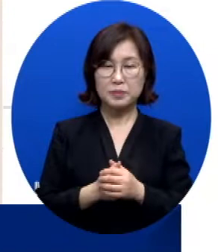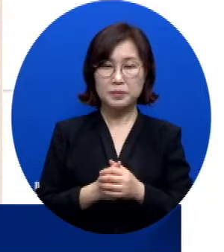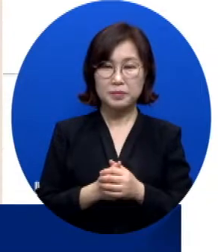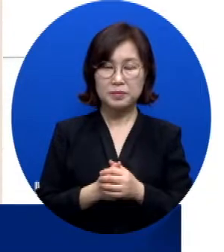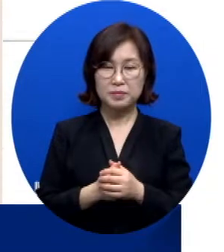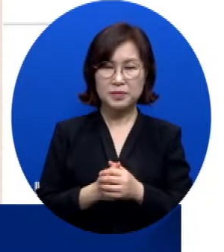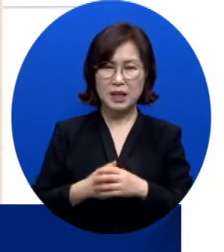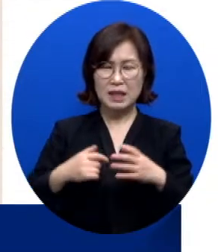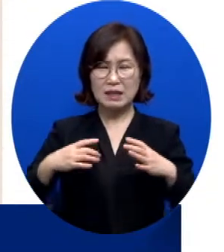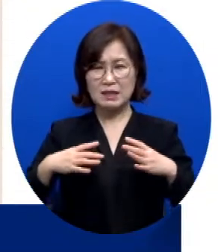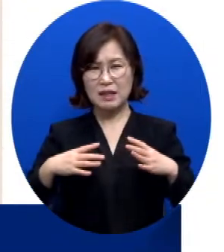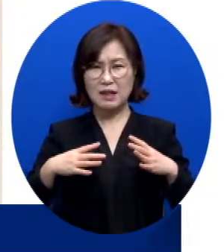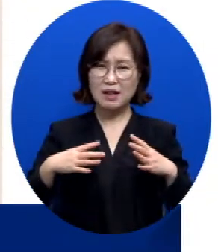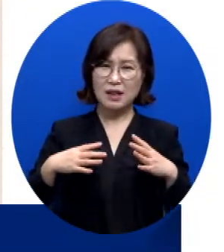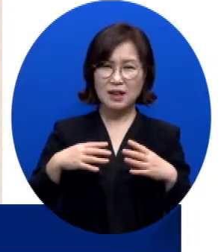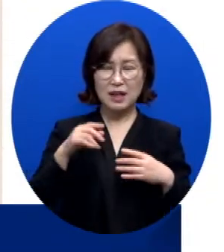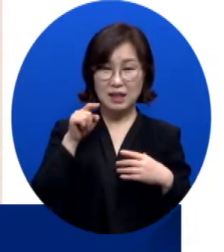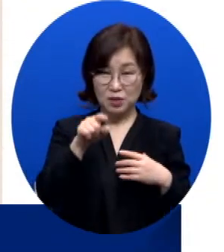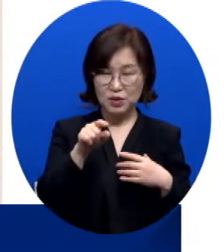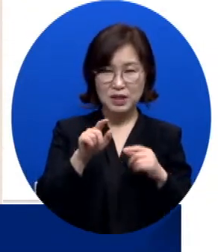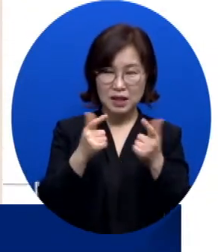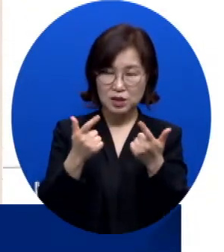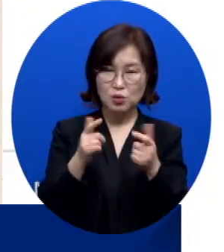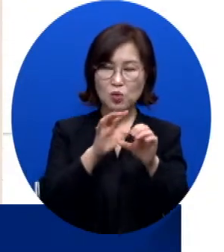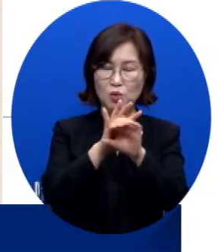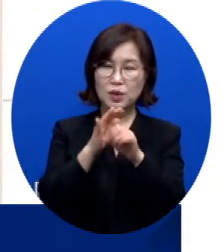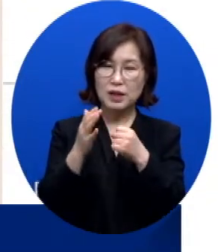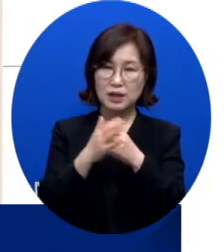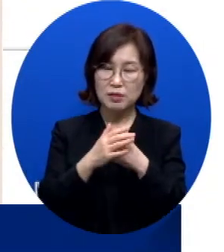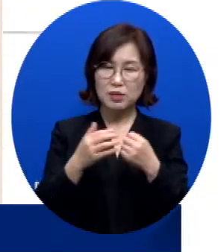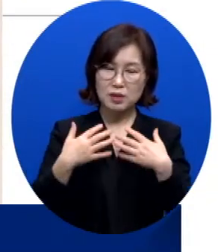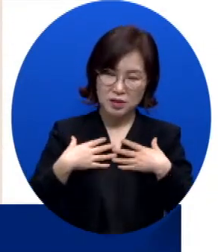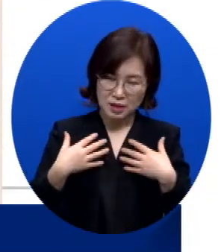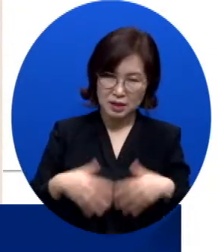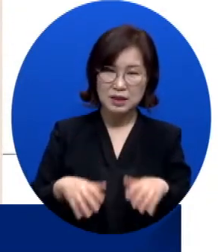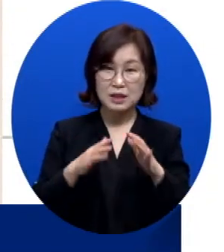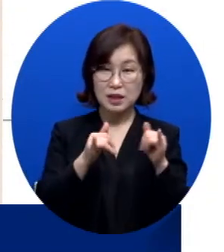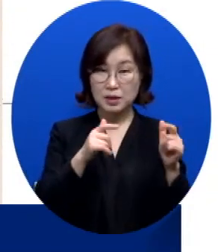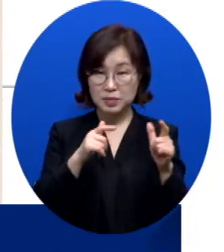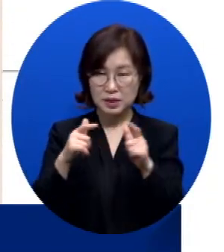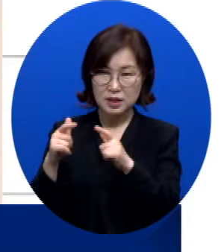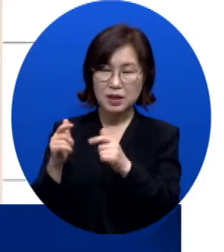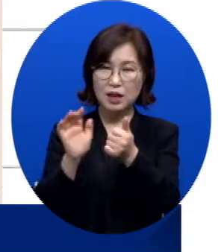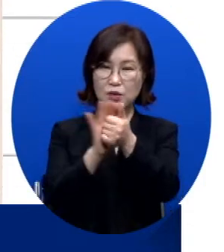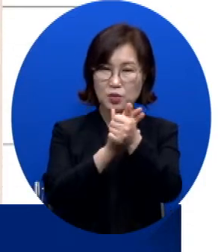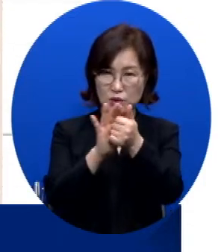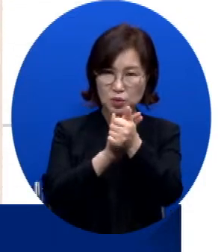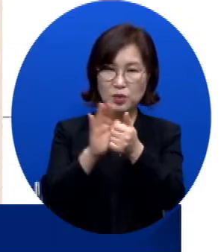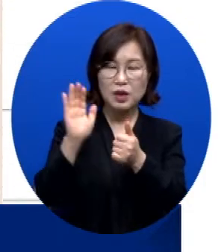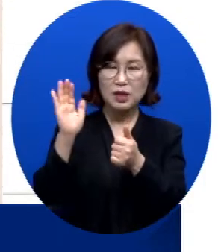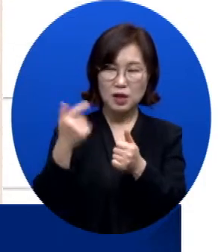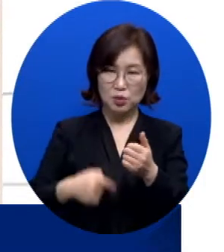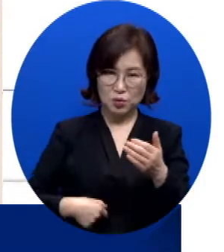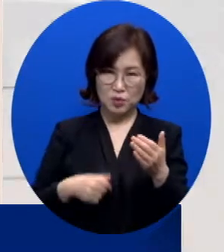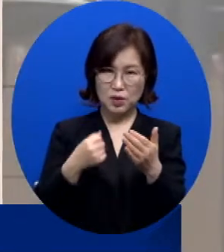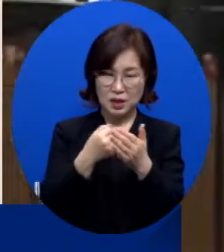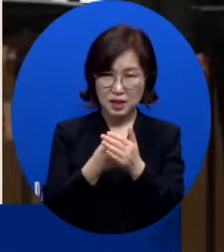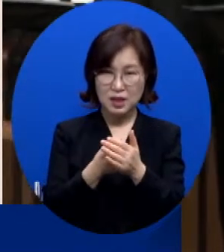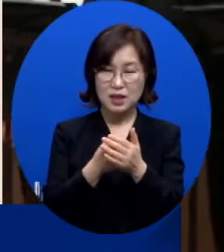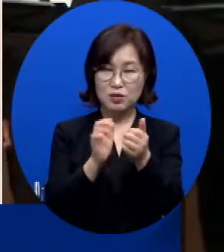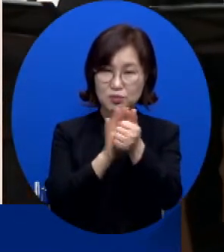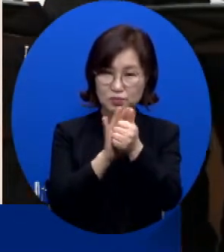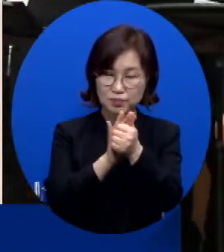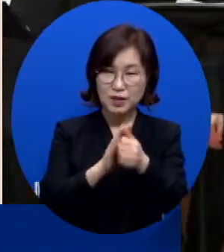잘하는 뽐내는 연주가 아니라 코로나를 맞아서 힘들고 지쳤을 때 서로 위로받고 또 용기 주고